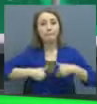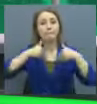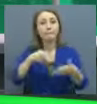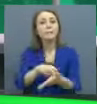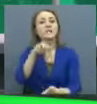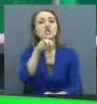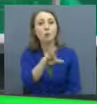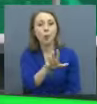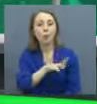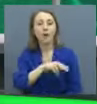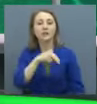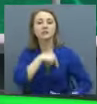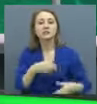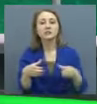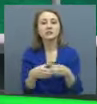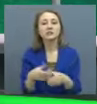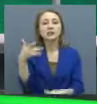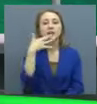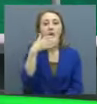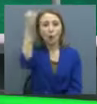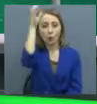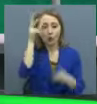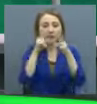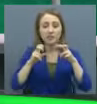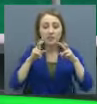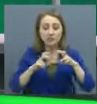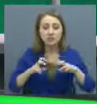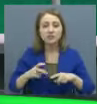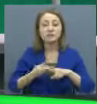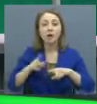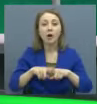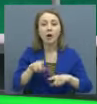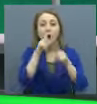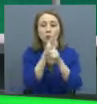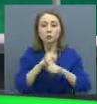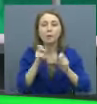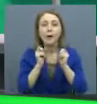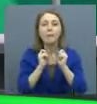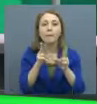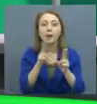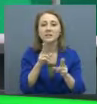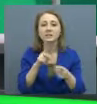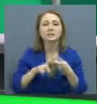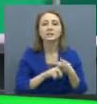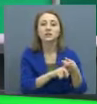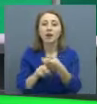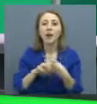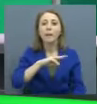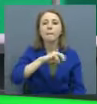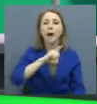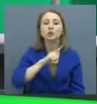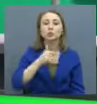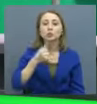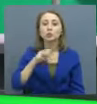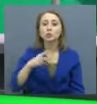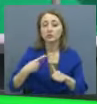сотрудникам национального научно-исследовательского центра по особо опасным инфекциям имени масгута akimbo его при министерстве здравоохранения